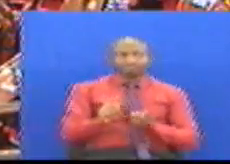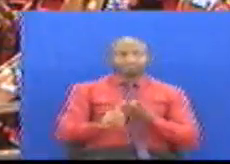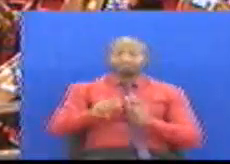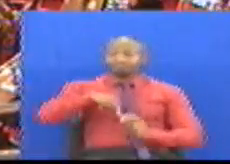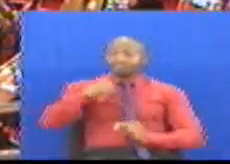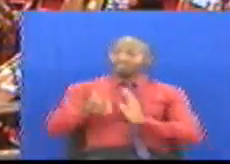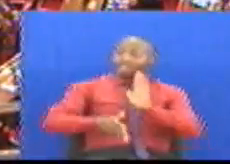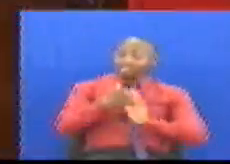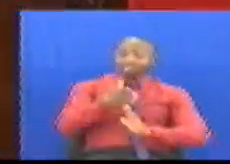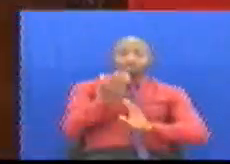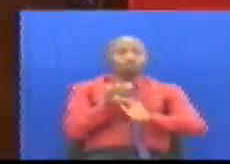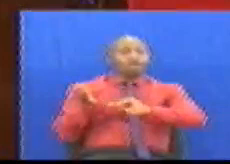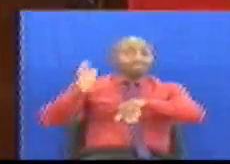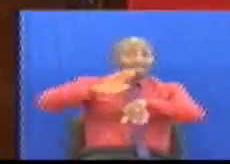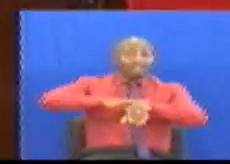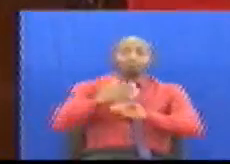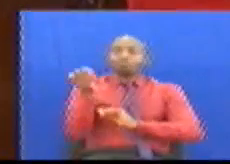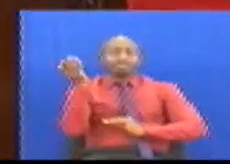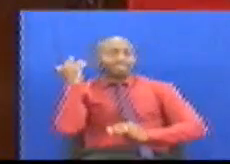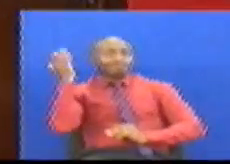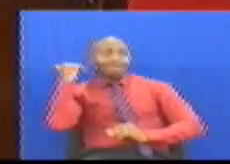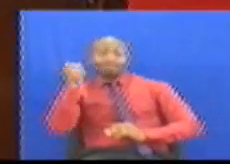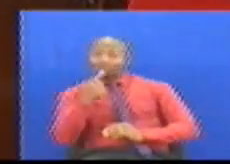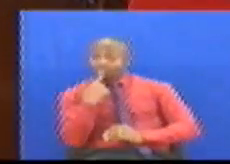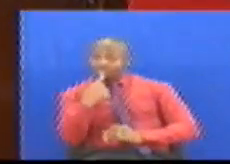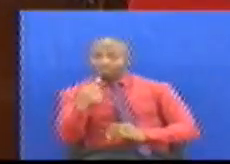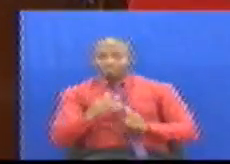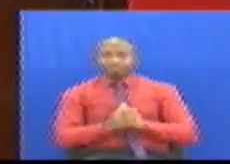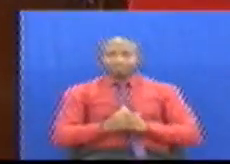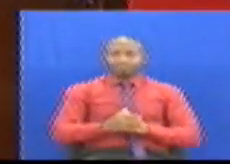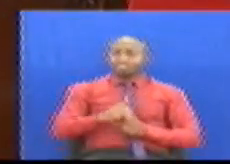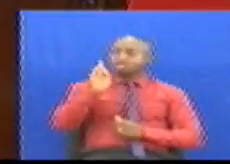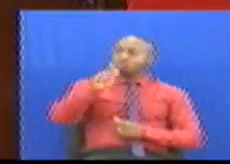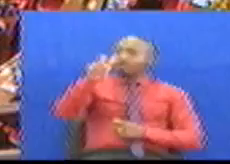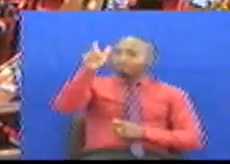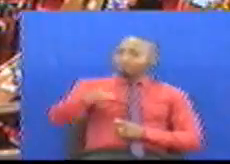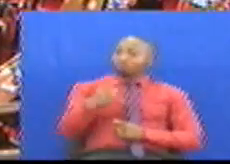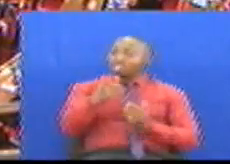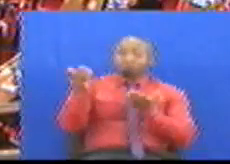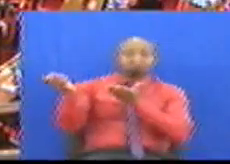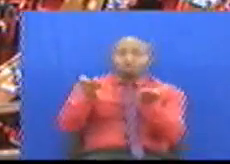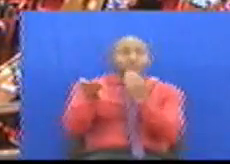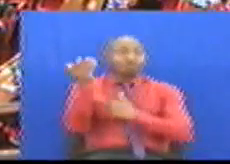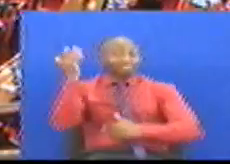nianze tuna wataalamu wa kale wanavyosema. Yuko mtu mmoja mwanazuoni wa zamani